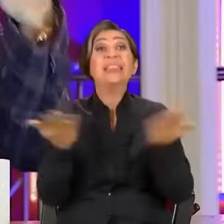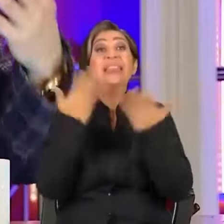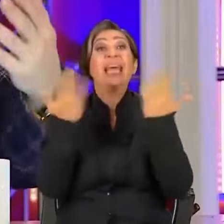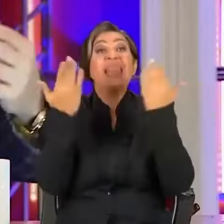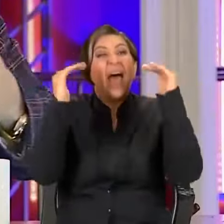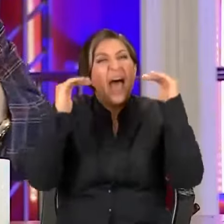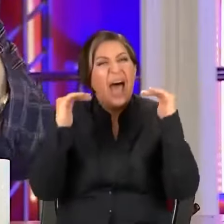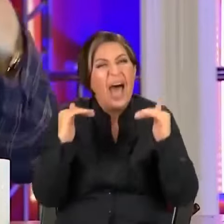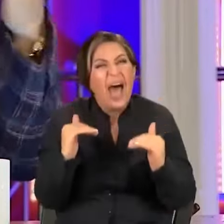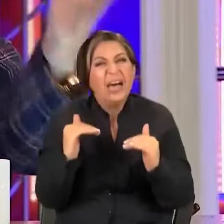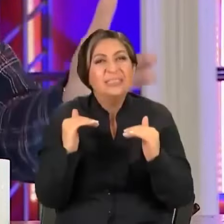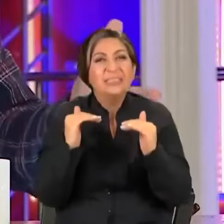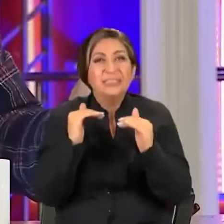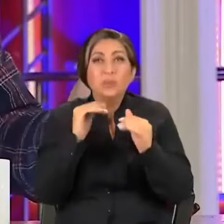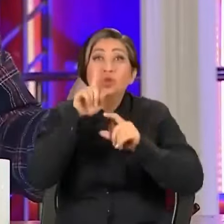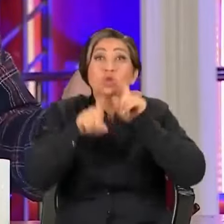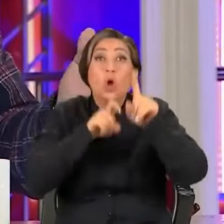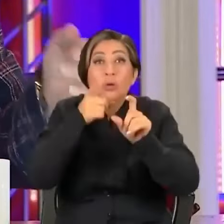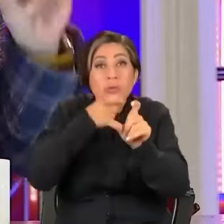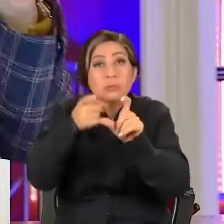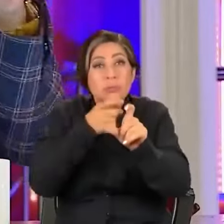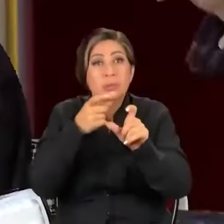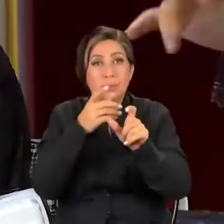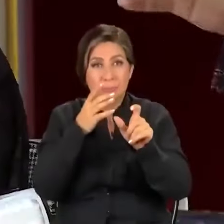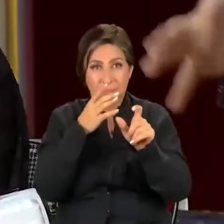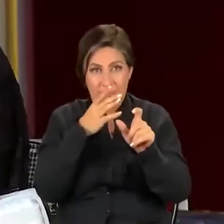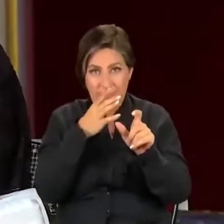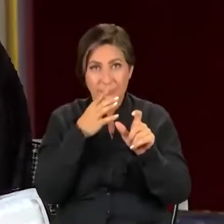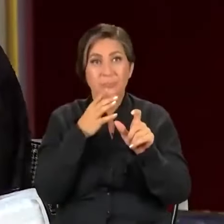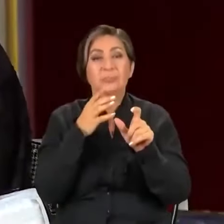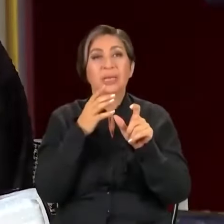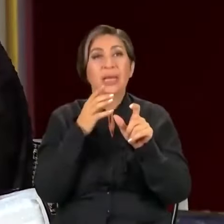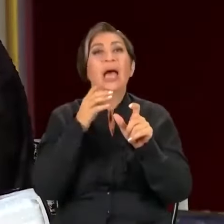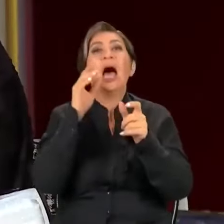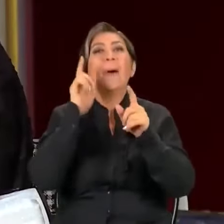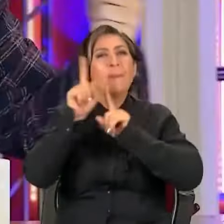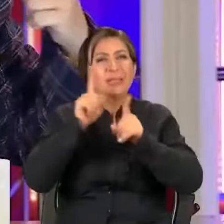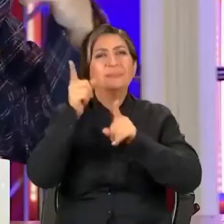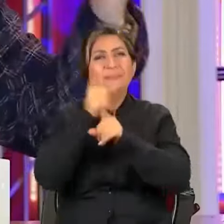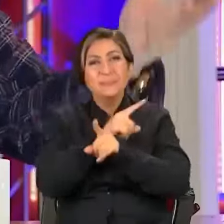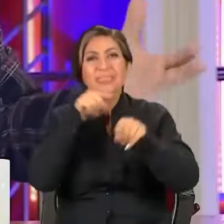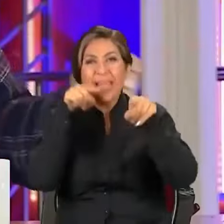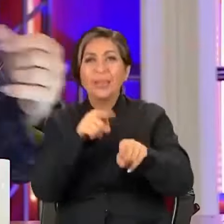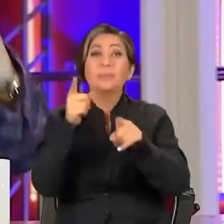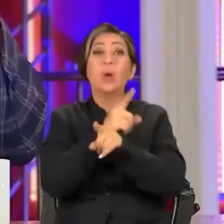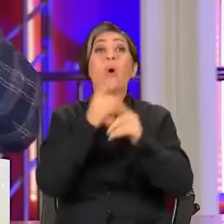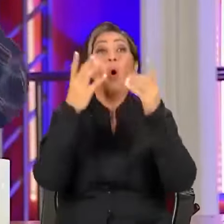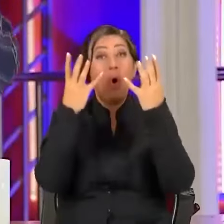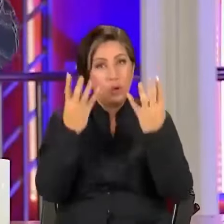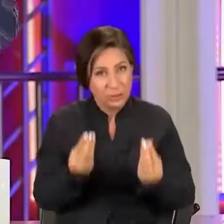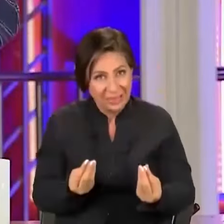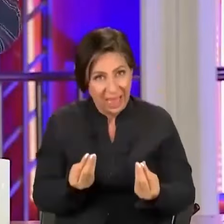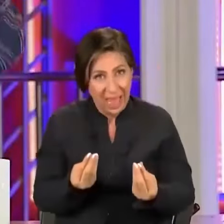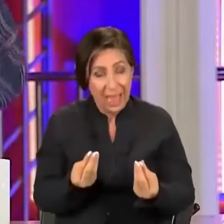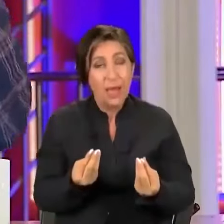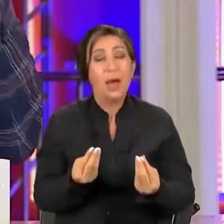kadar az kovuşturmada bulunursanız, onun adı kovuşturmadır, evet, yani işte adli madli takip vesaire, ne